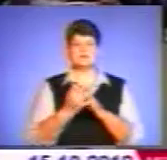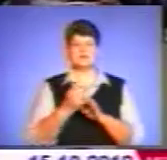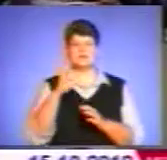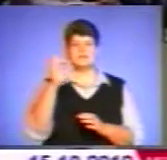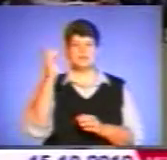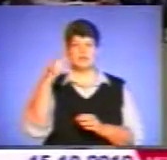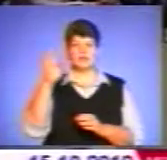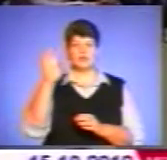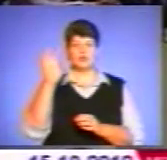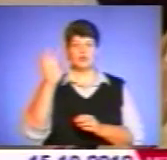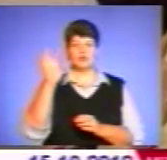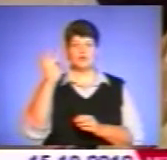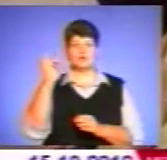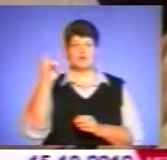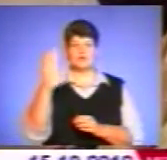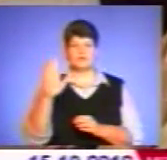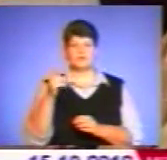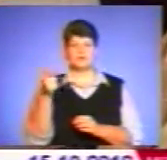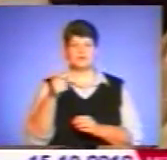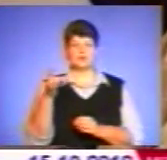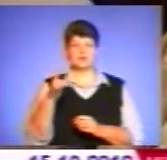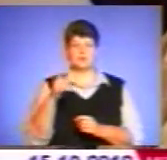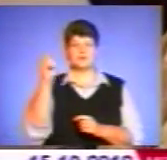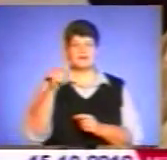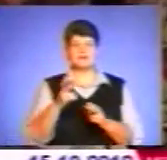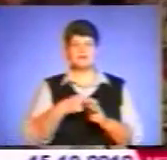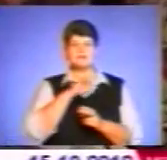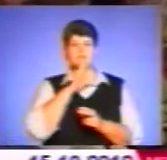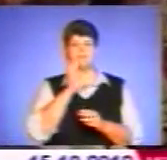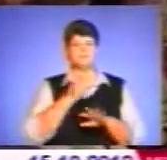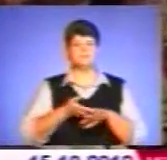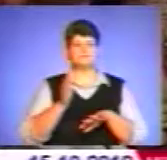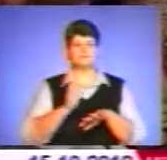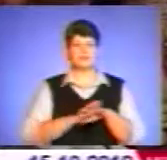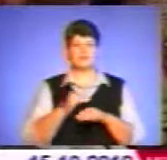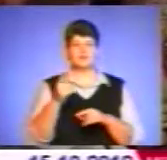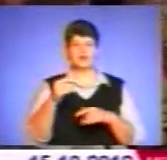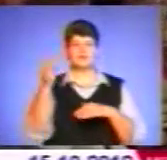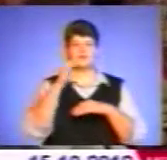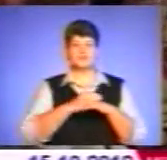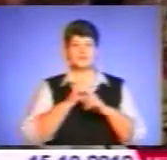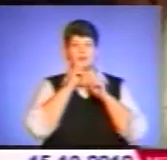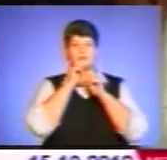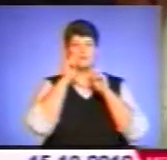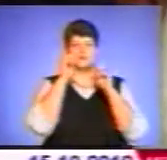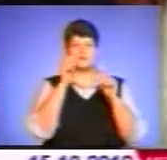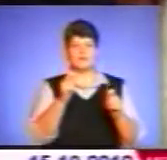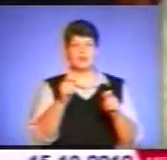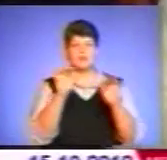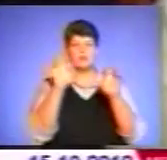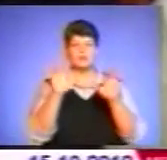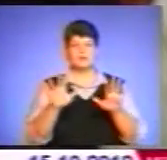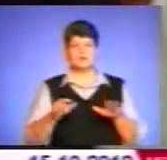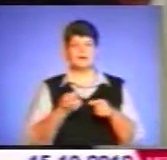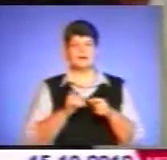району. Кажуть, що їм добратися без мами дуже важко. Сьогодні товариство «Тернопіль вечірній» подарувало їм комп'ютер. Вони переконані, що це відкриє